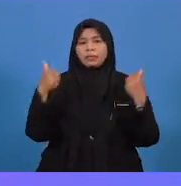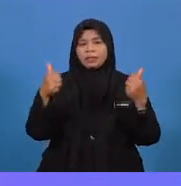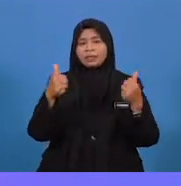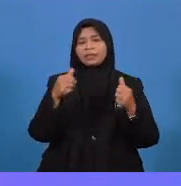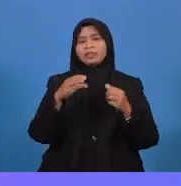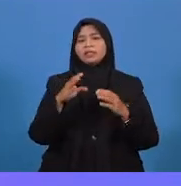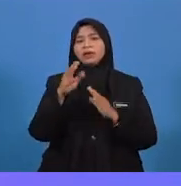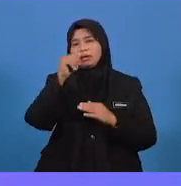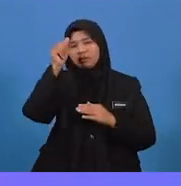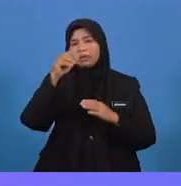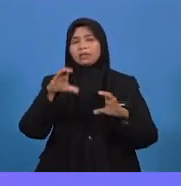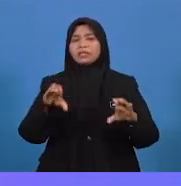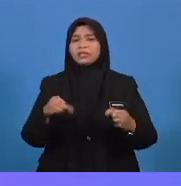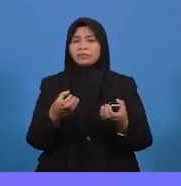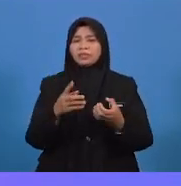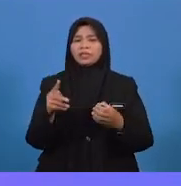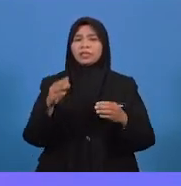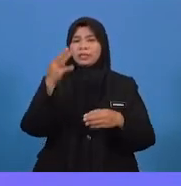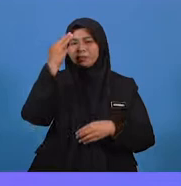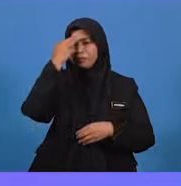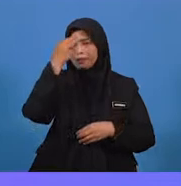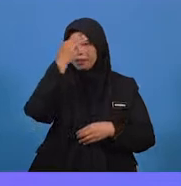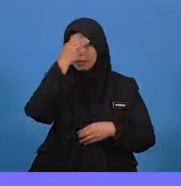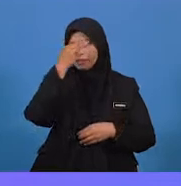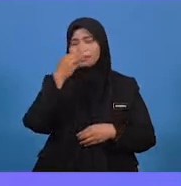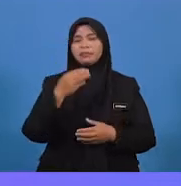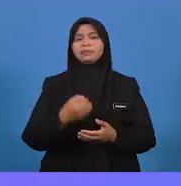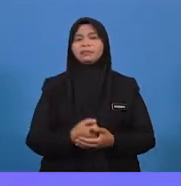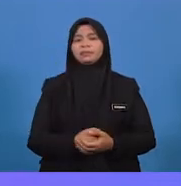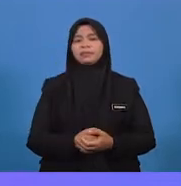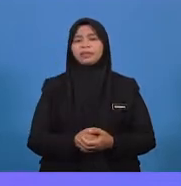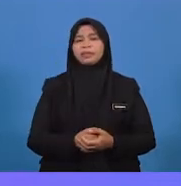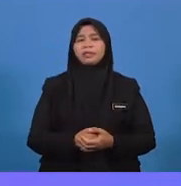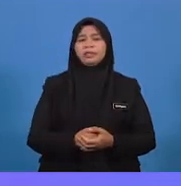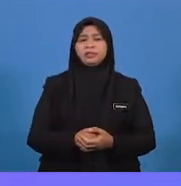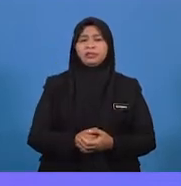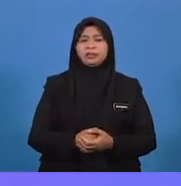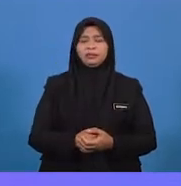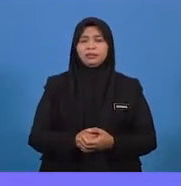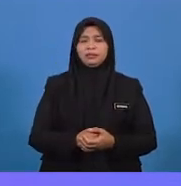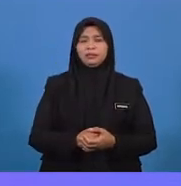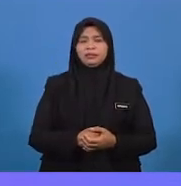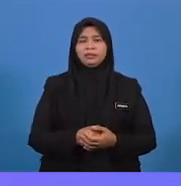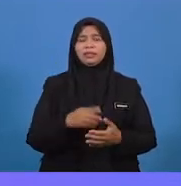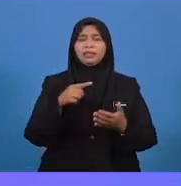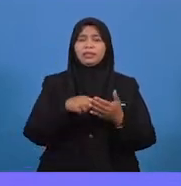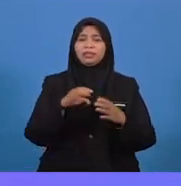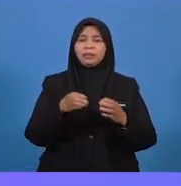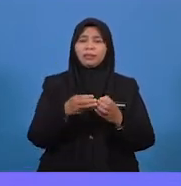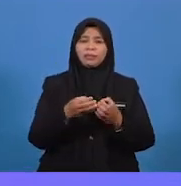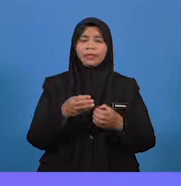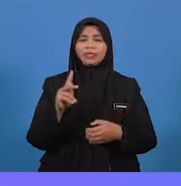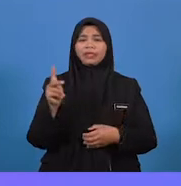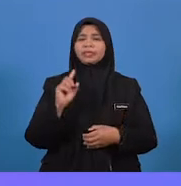hebatnya Allah yang mampu mencipta malaikat, makhluk yang sangat besar dan taat. Ini membuatkan kita lebih